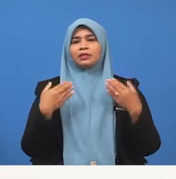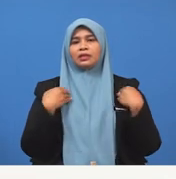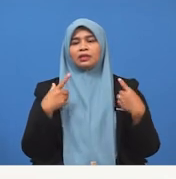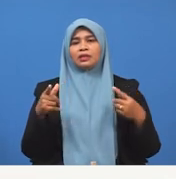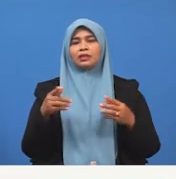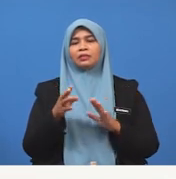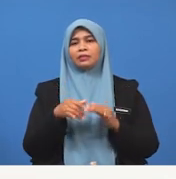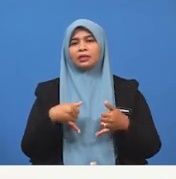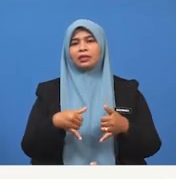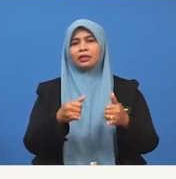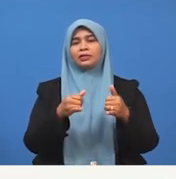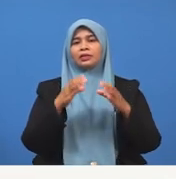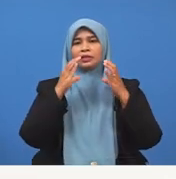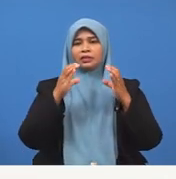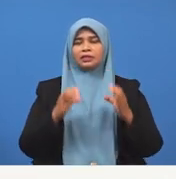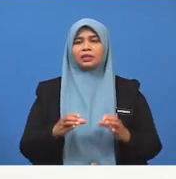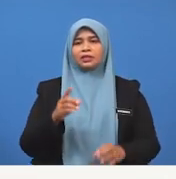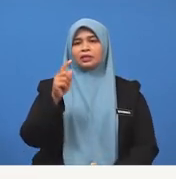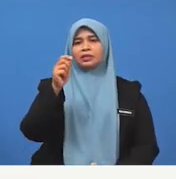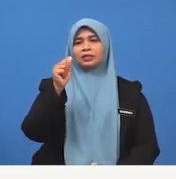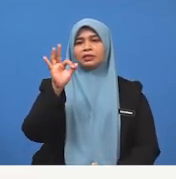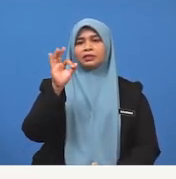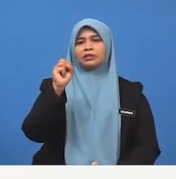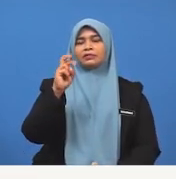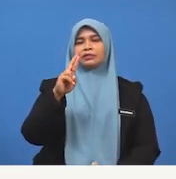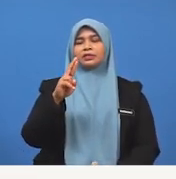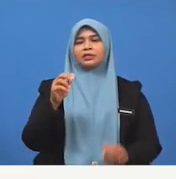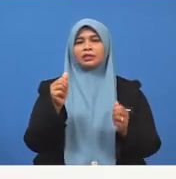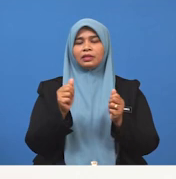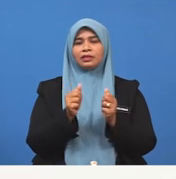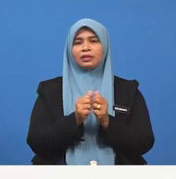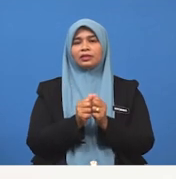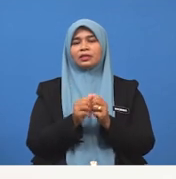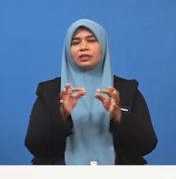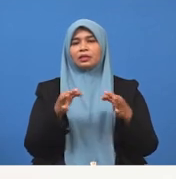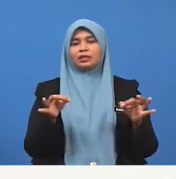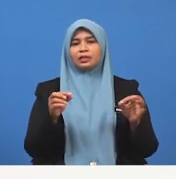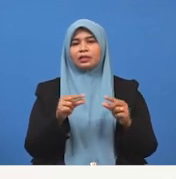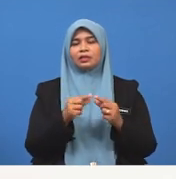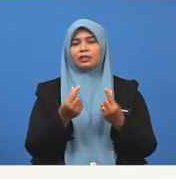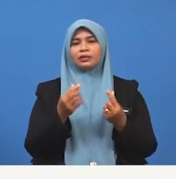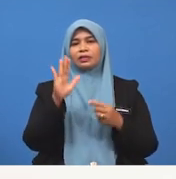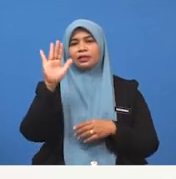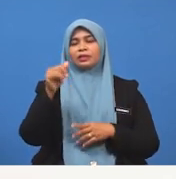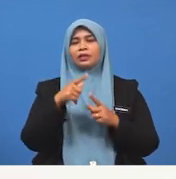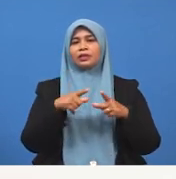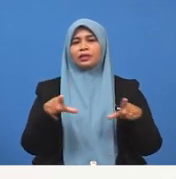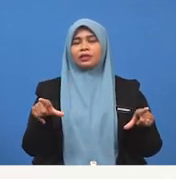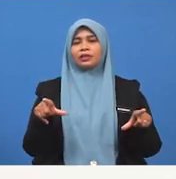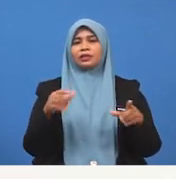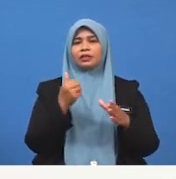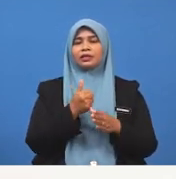melalui cari mentafsirkan dengan ayat Alquran yang lain